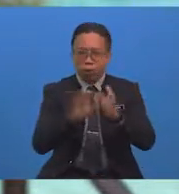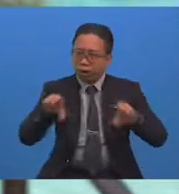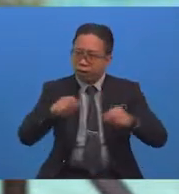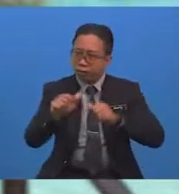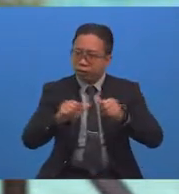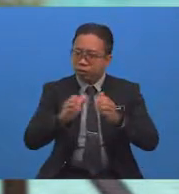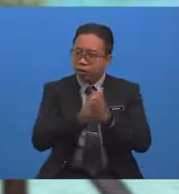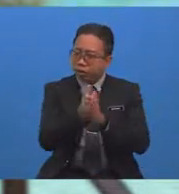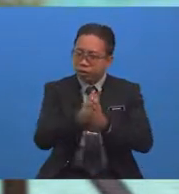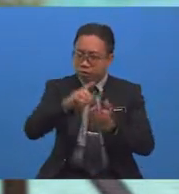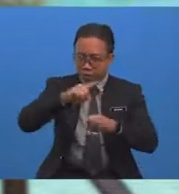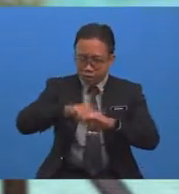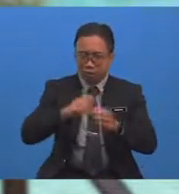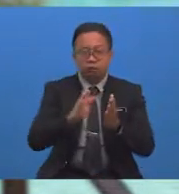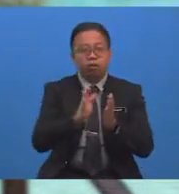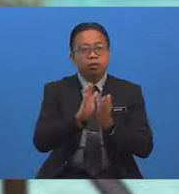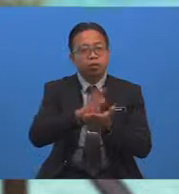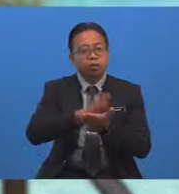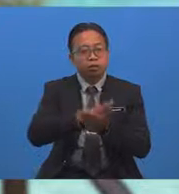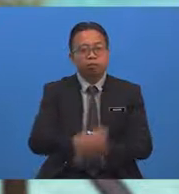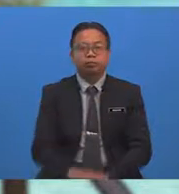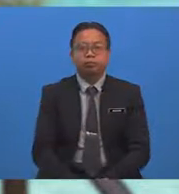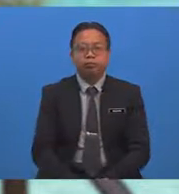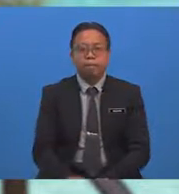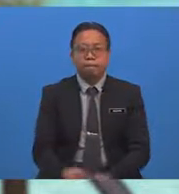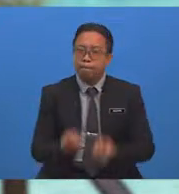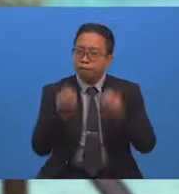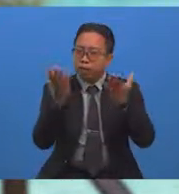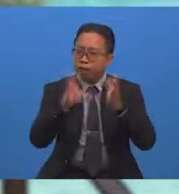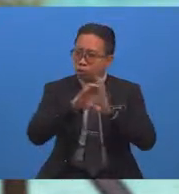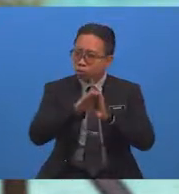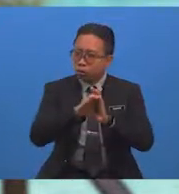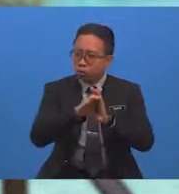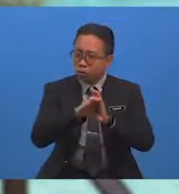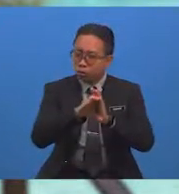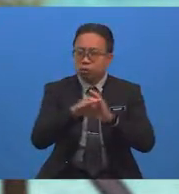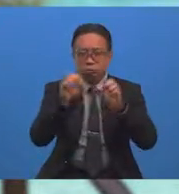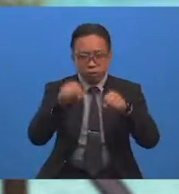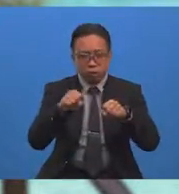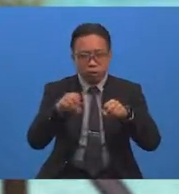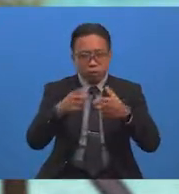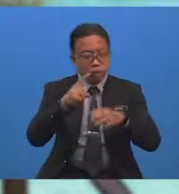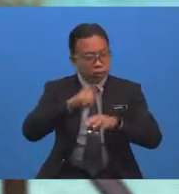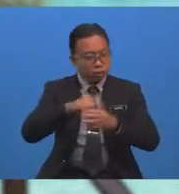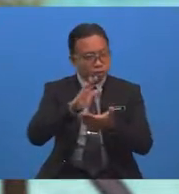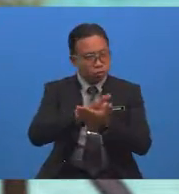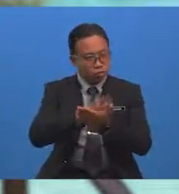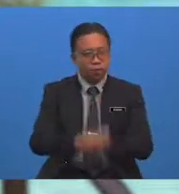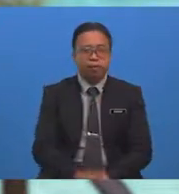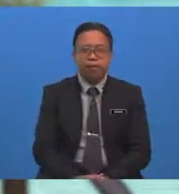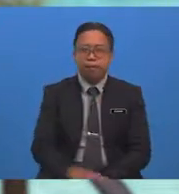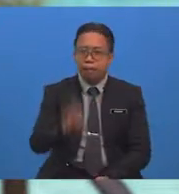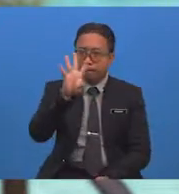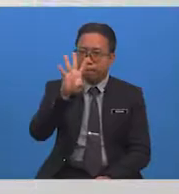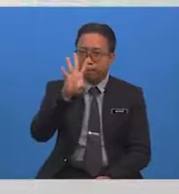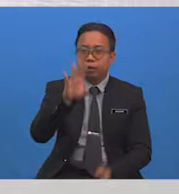sekolah murid kalian terdapat banyak contoh perlakuan rajin di sekolah hari ini kita akan belajar 4